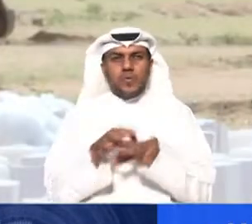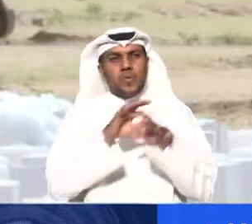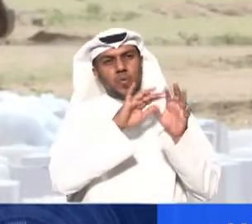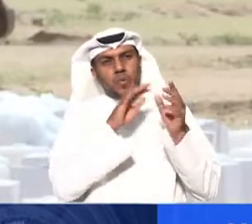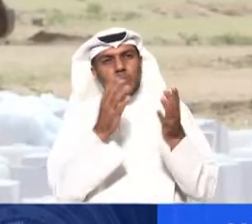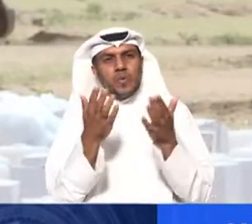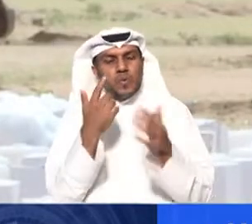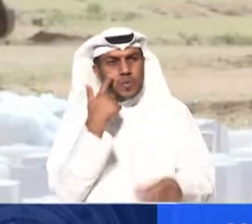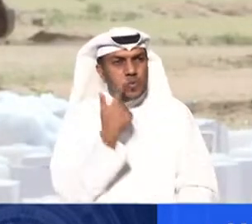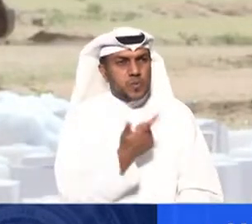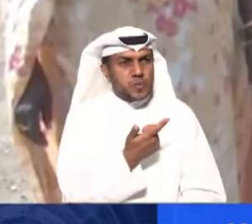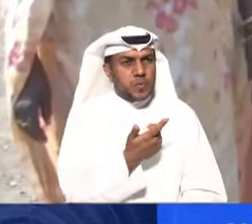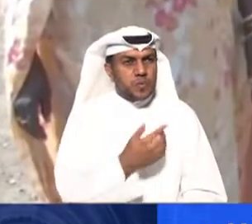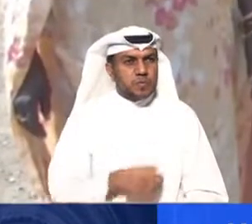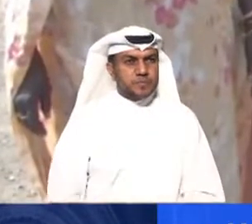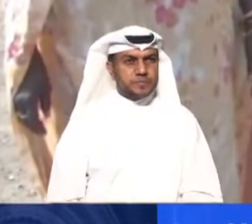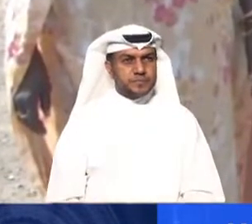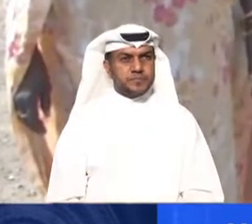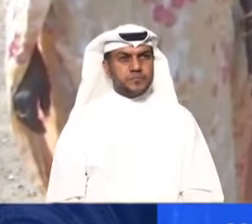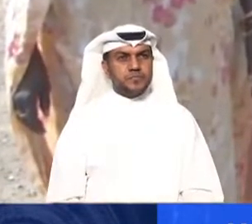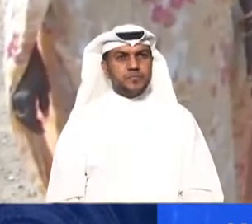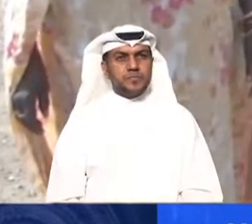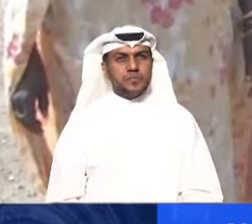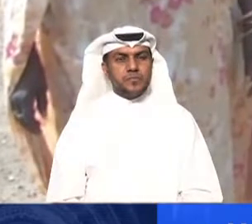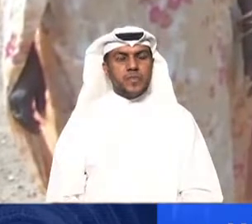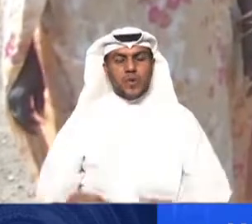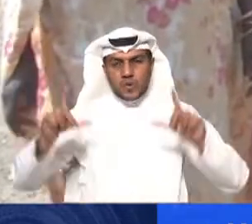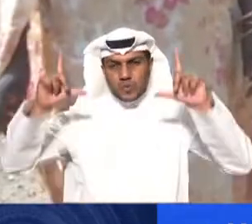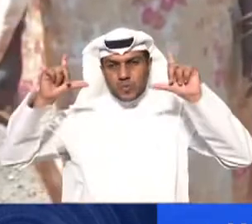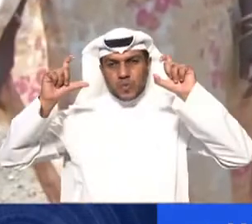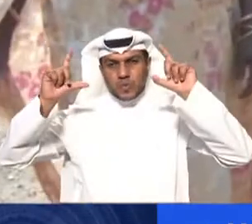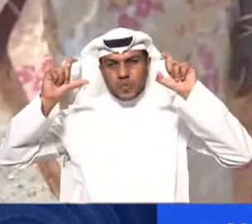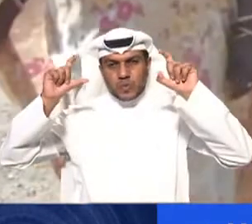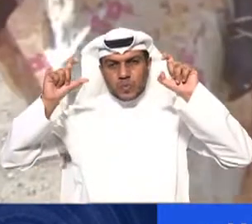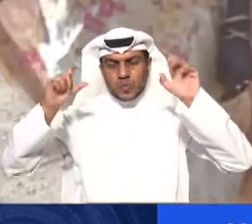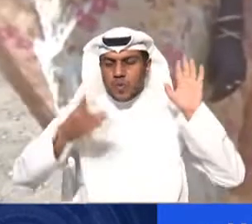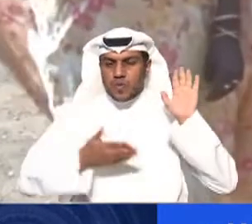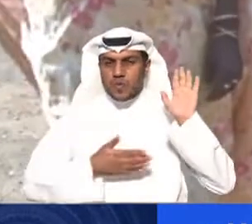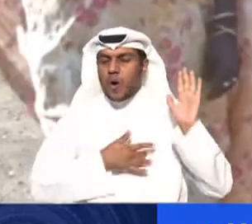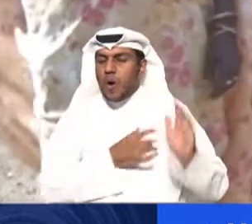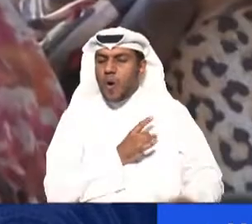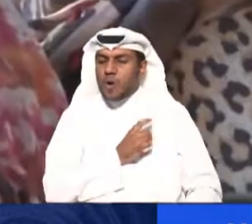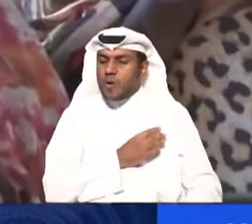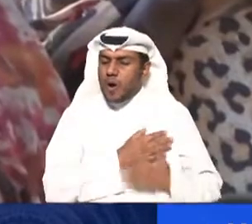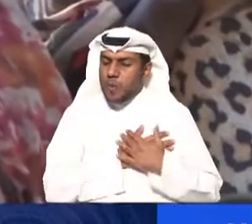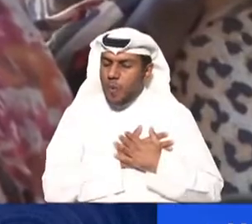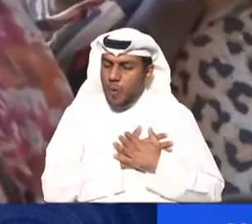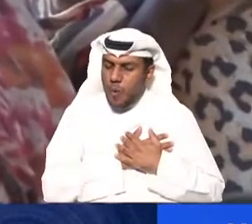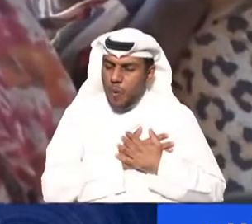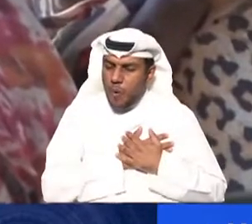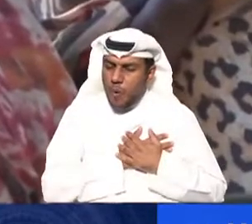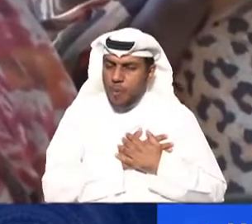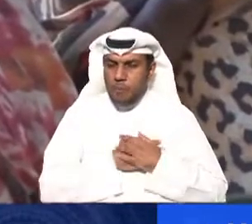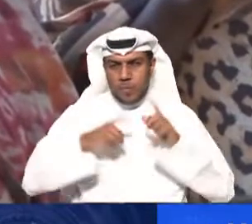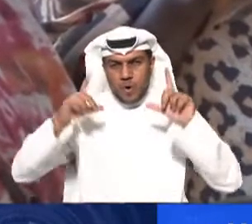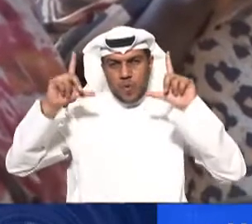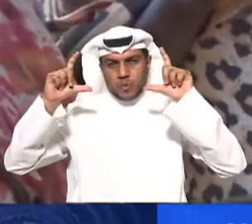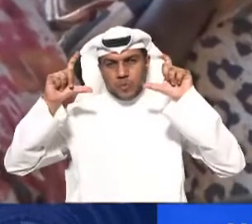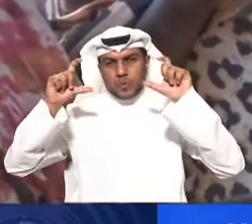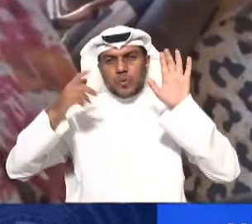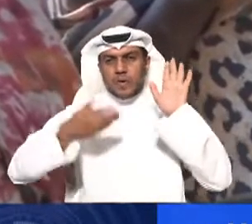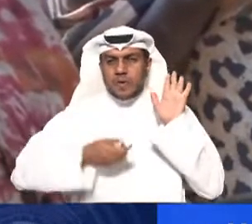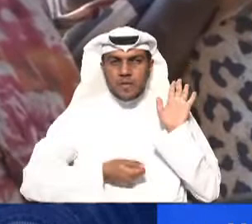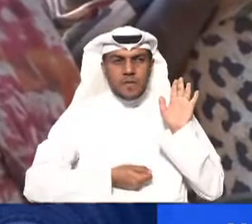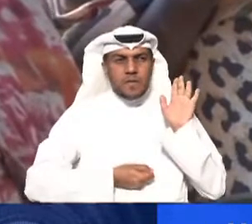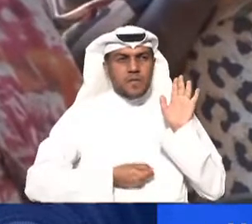بواسع رحمته. حملوا صوره كما حملوا حبه في قلوبهم قائدا إنسانا يرحم